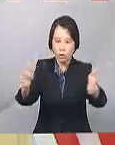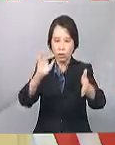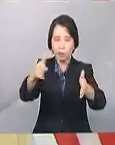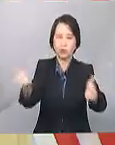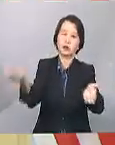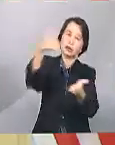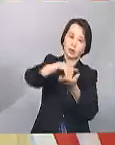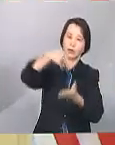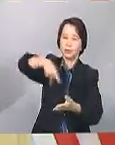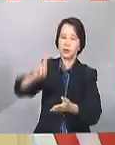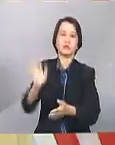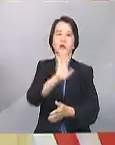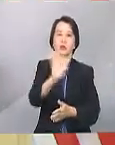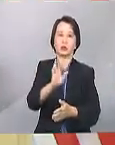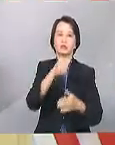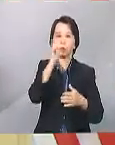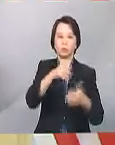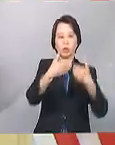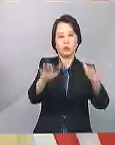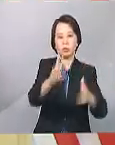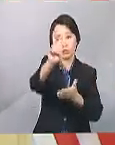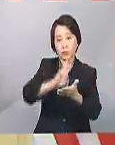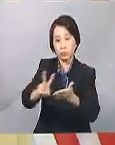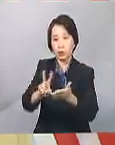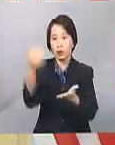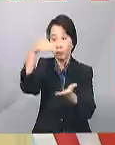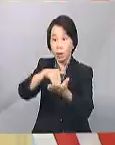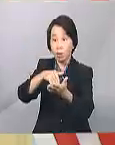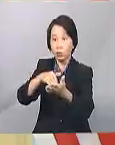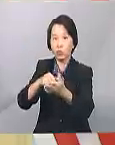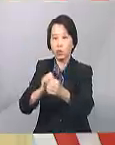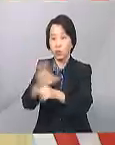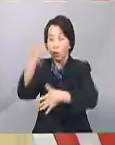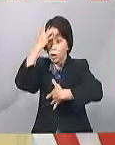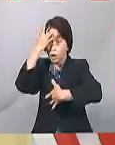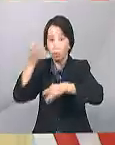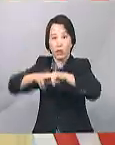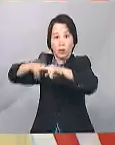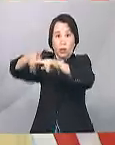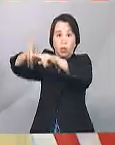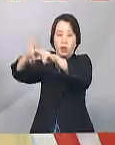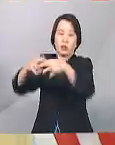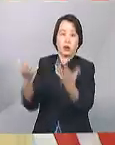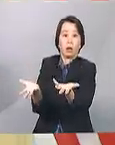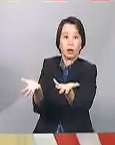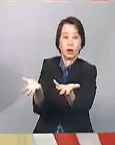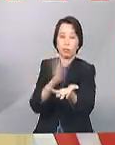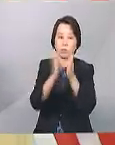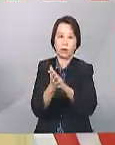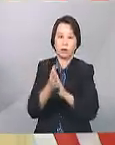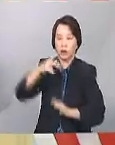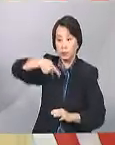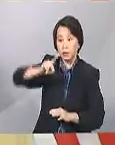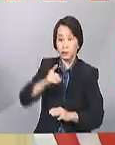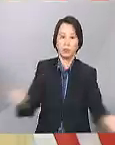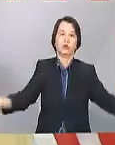buka 2 minggu, tiba-tiba berlaku kenaikan mendadak, memuncak, spike dan sebagainya, menyebabkan kita